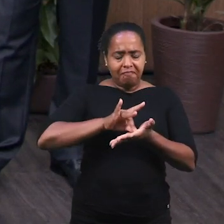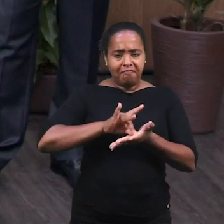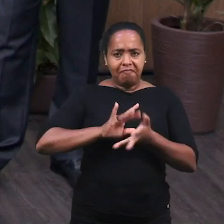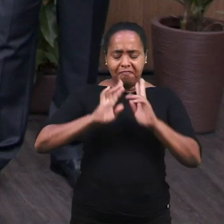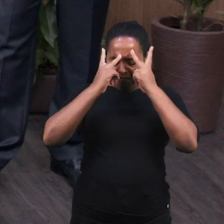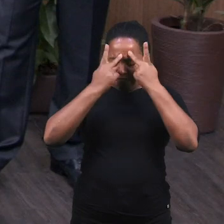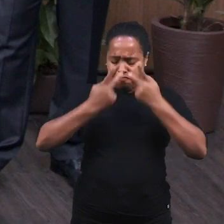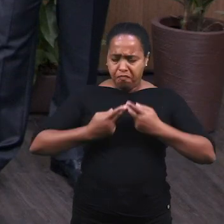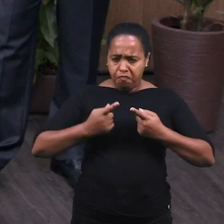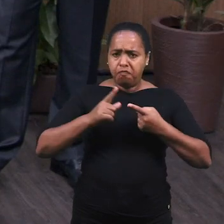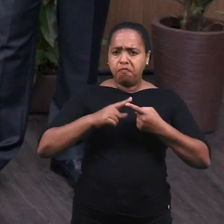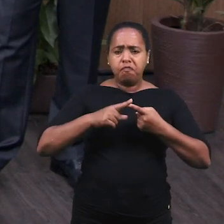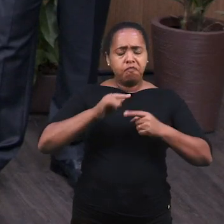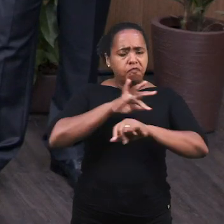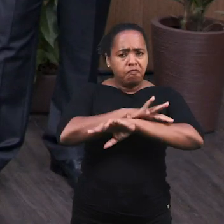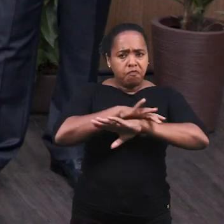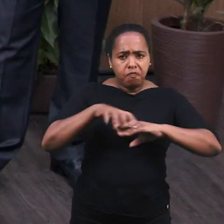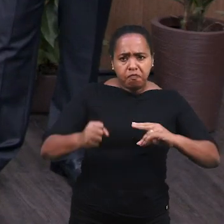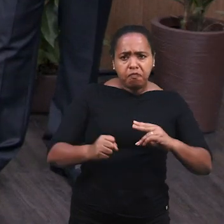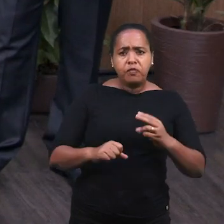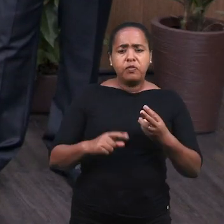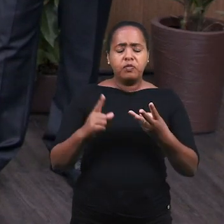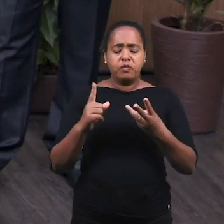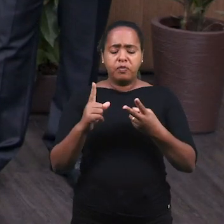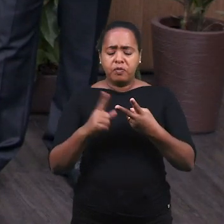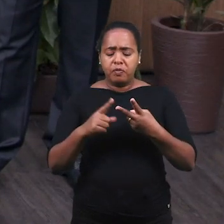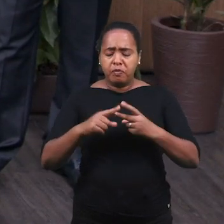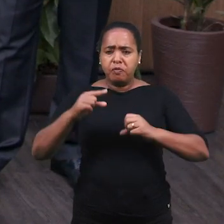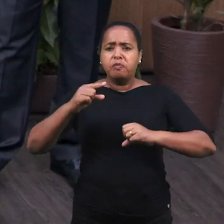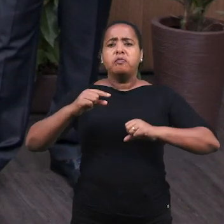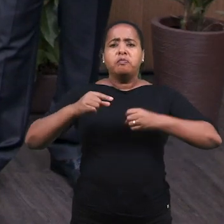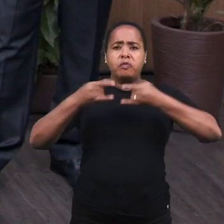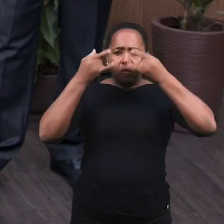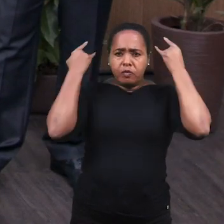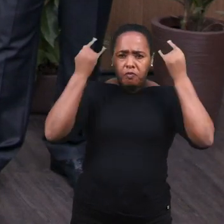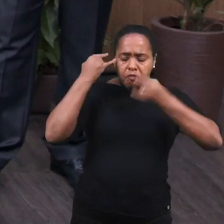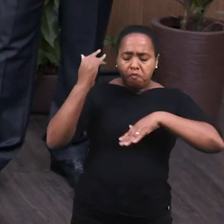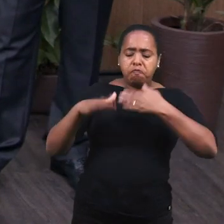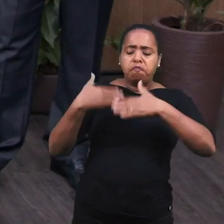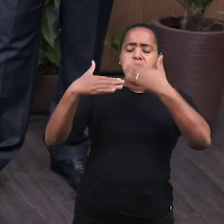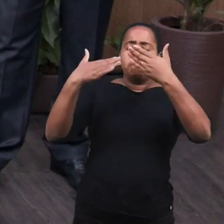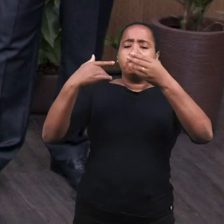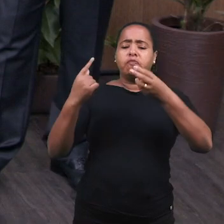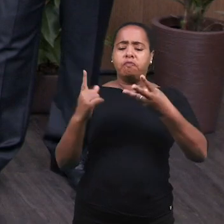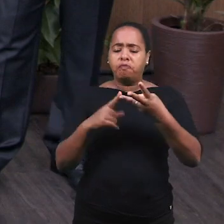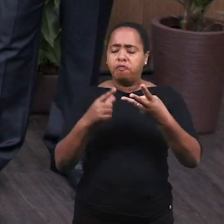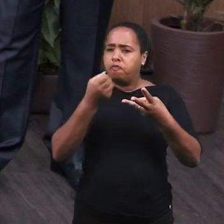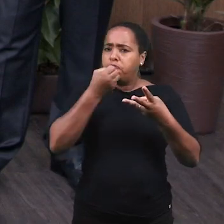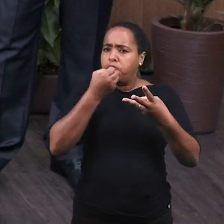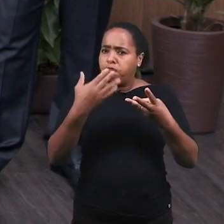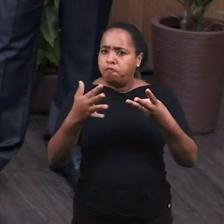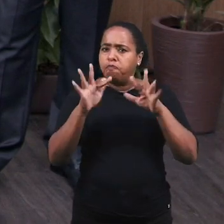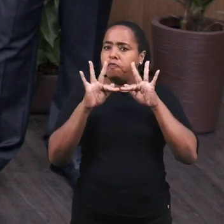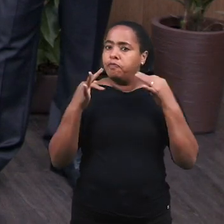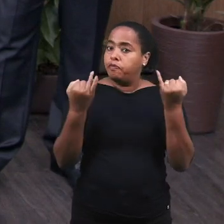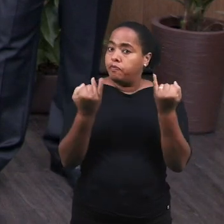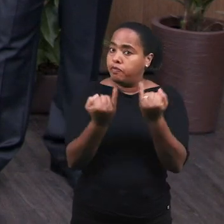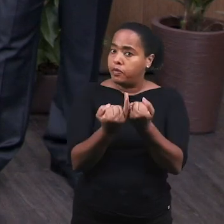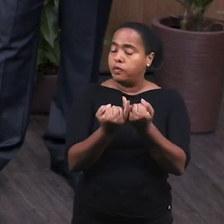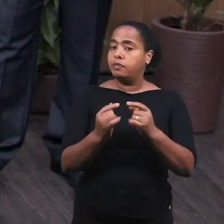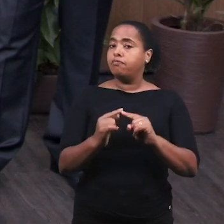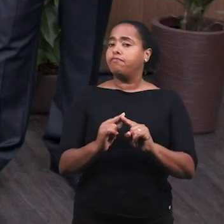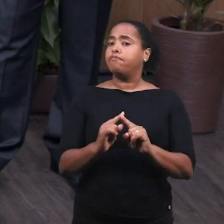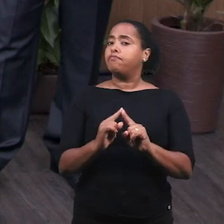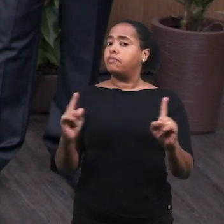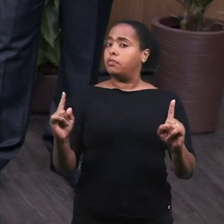Человек может получить исцеление, иметь материальные блага, хорошую